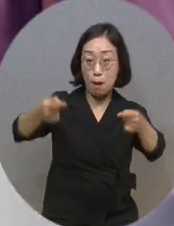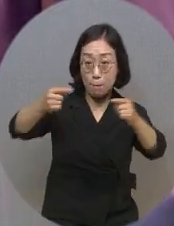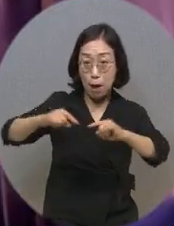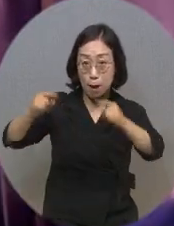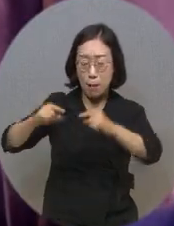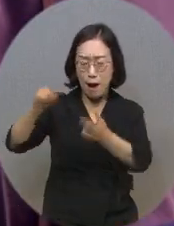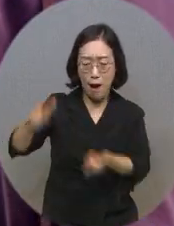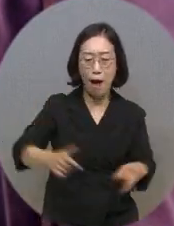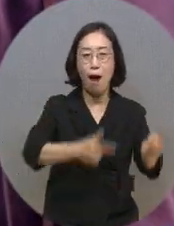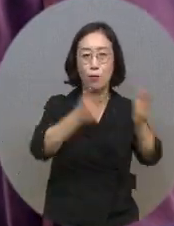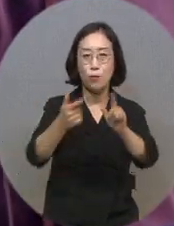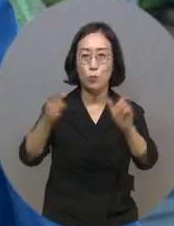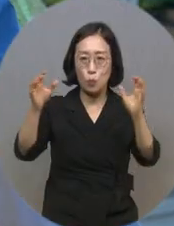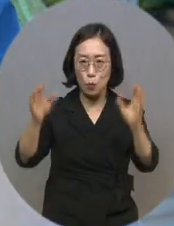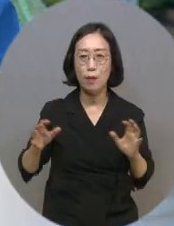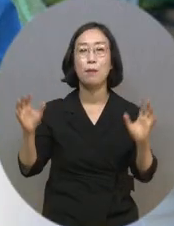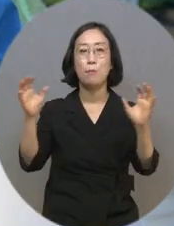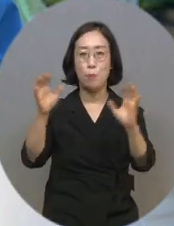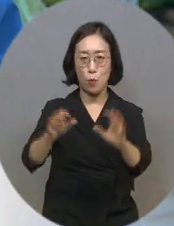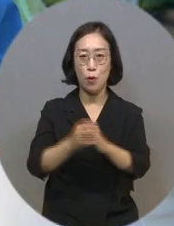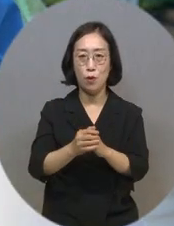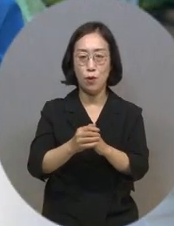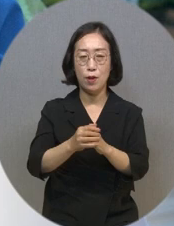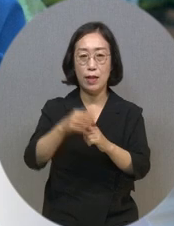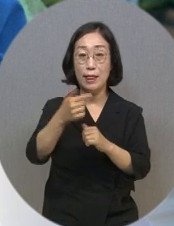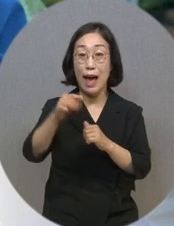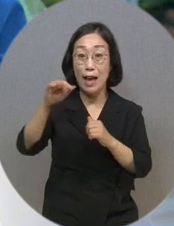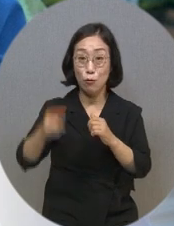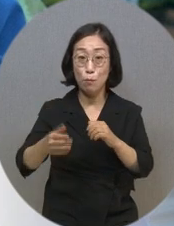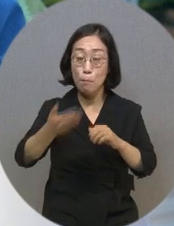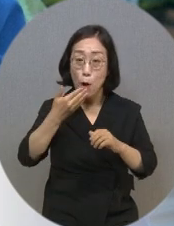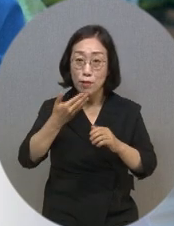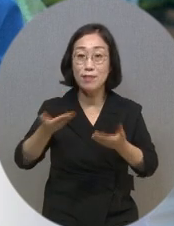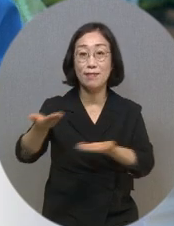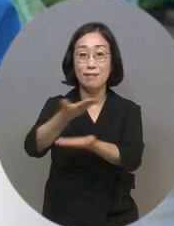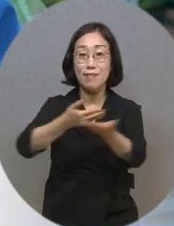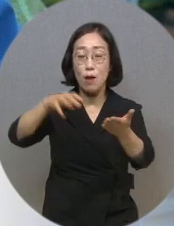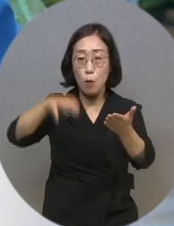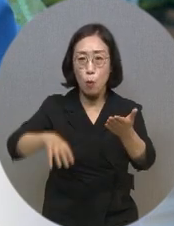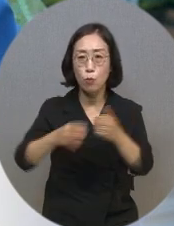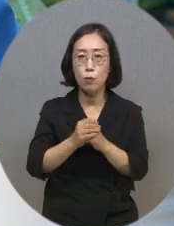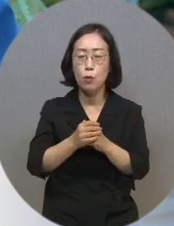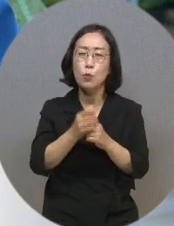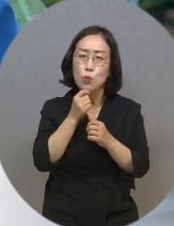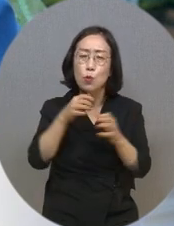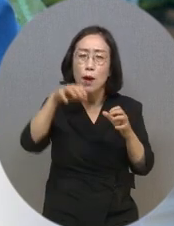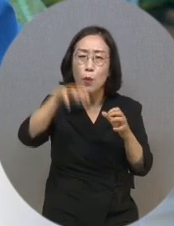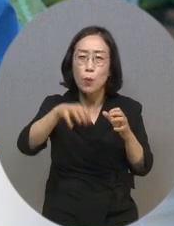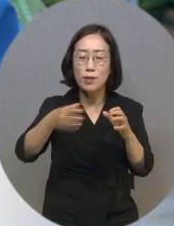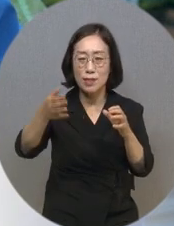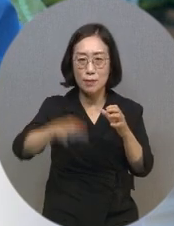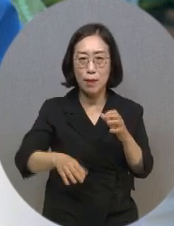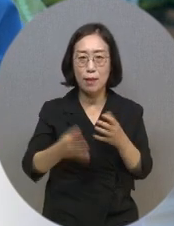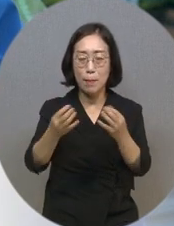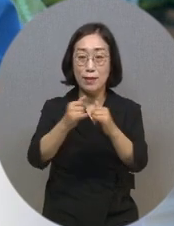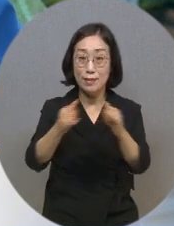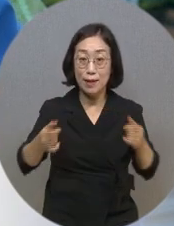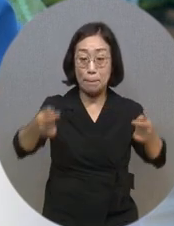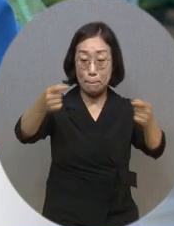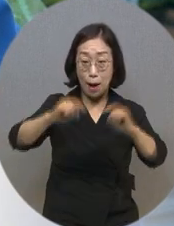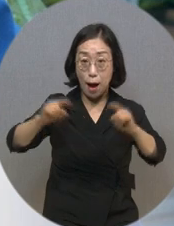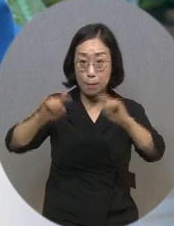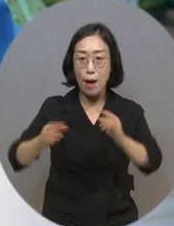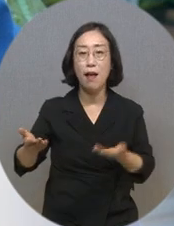내내 이어졌습니다 나눔 식탁이라는 작은 자리지만 이런 자리를 통해서 많은 분들이이 자리에서 함께